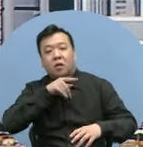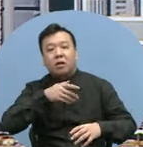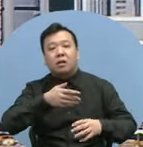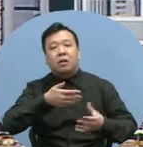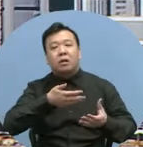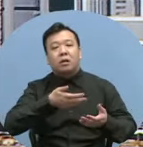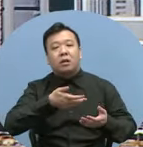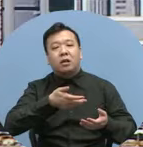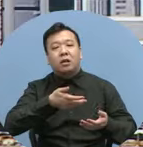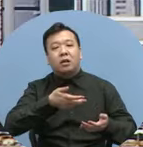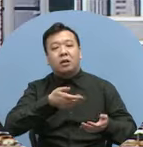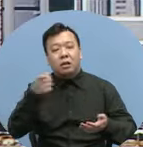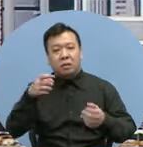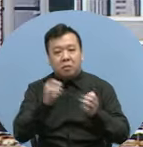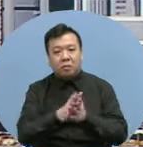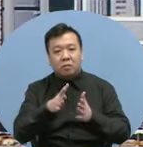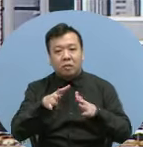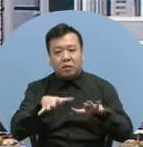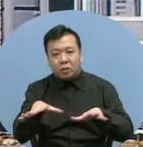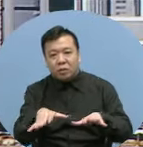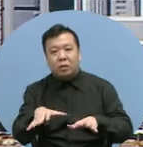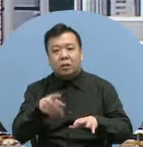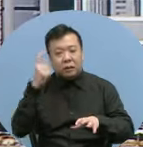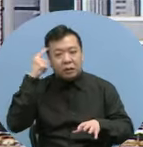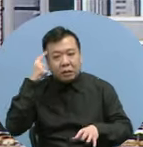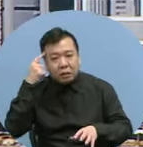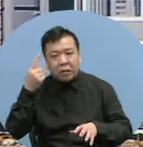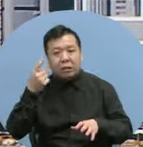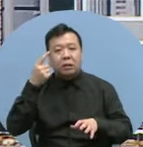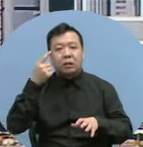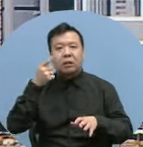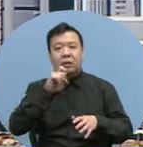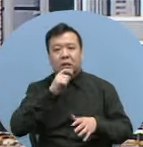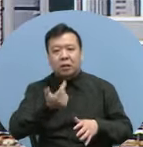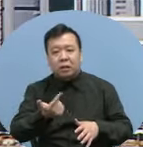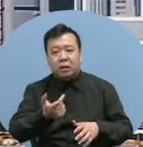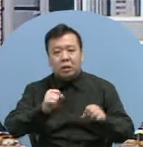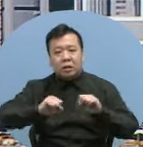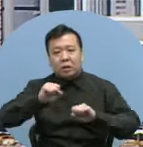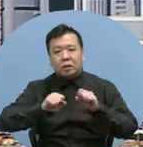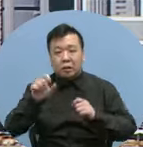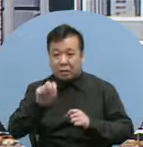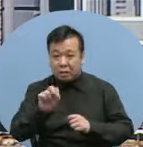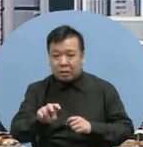家嗰、那個即感染控制的意識啊，或者係仲係好多活動的